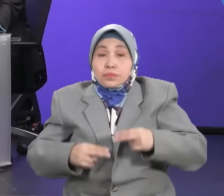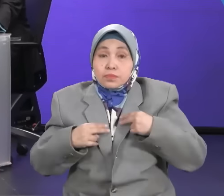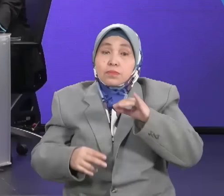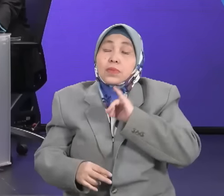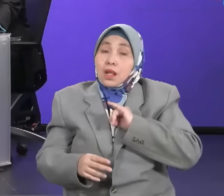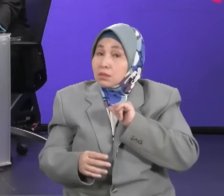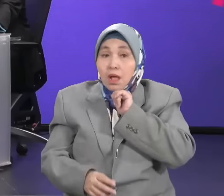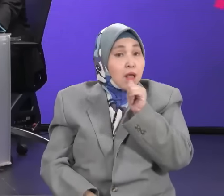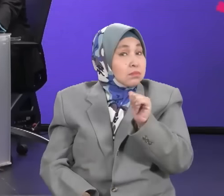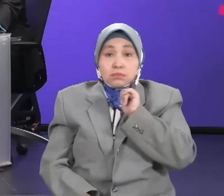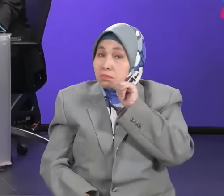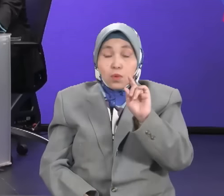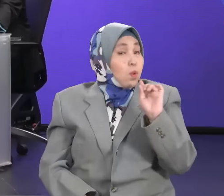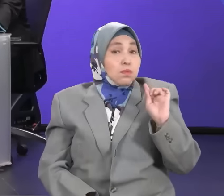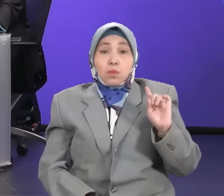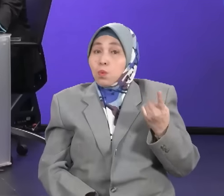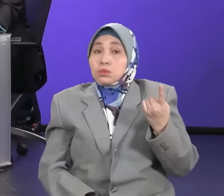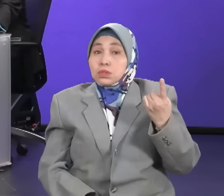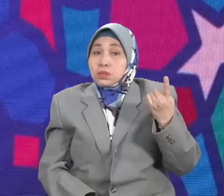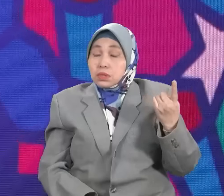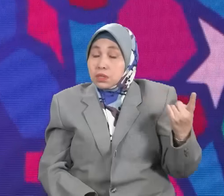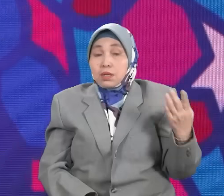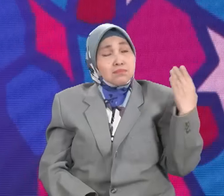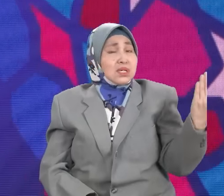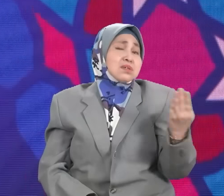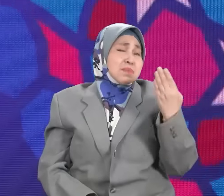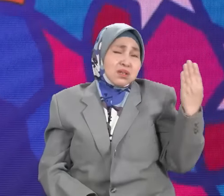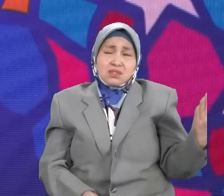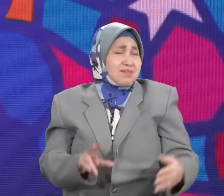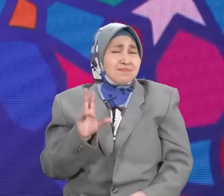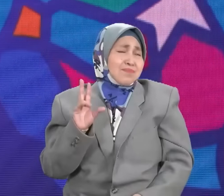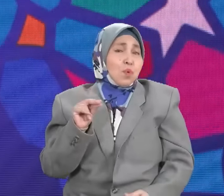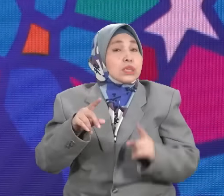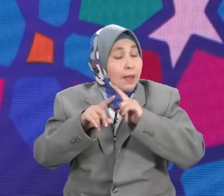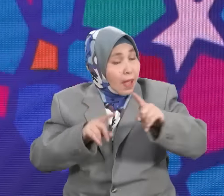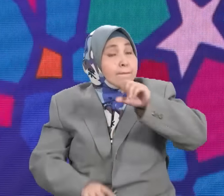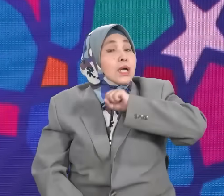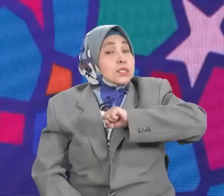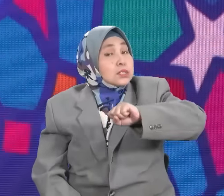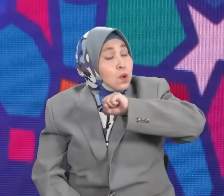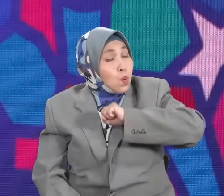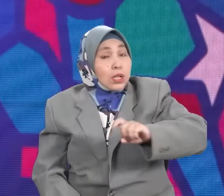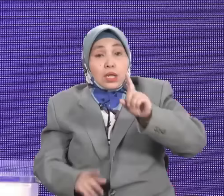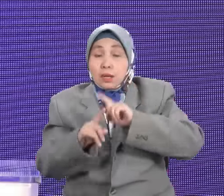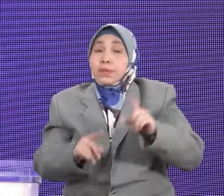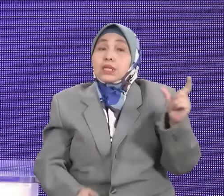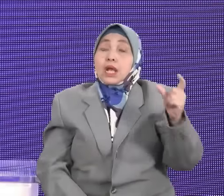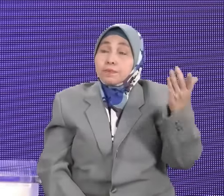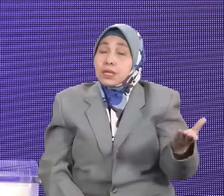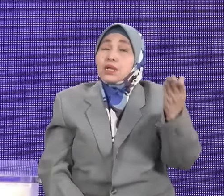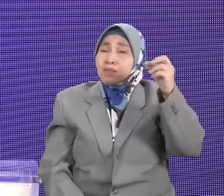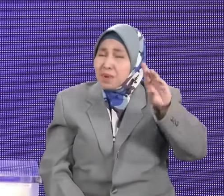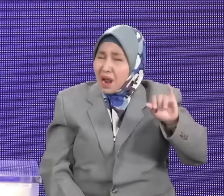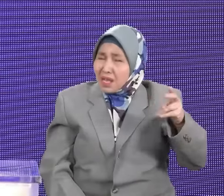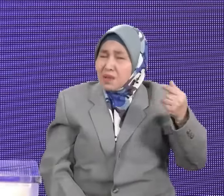bukanlah sekadar biasa-biasa tapi adalah perjuangan Nabi Ibrahim Betul lah dia